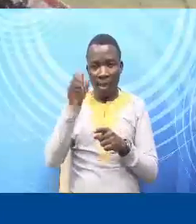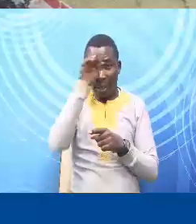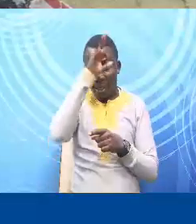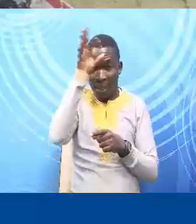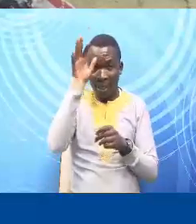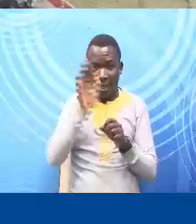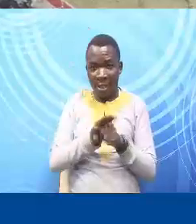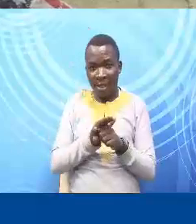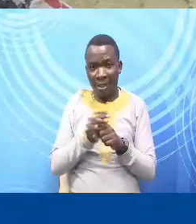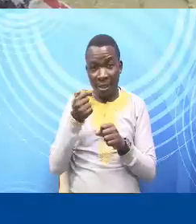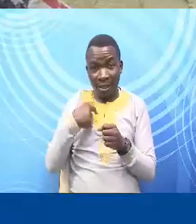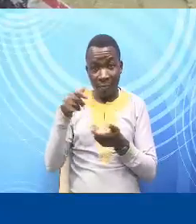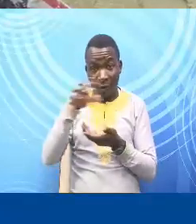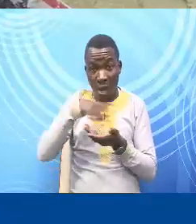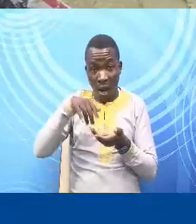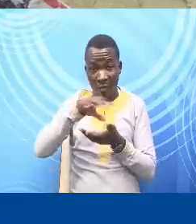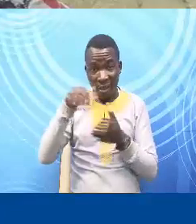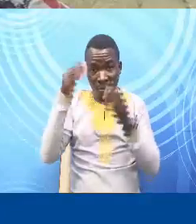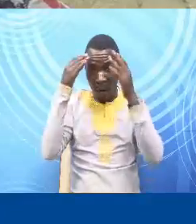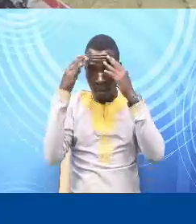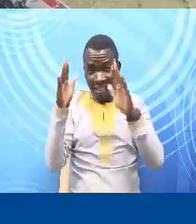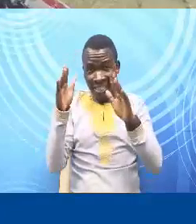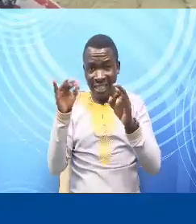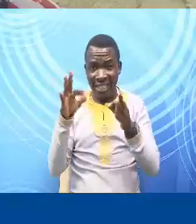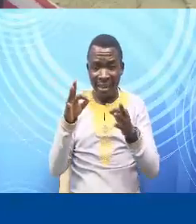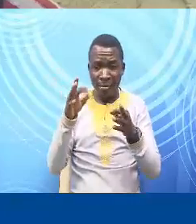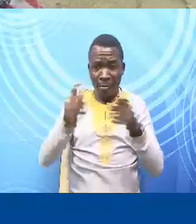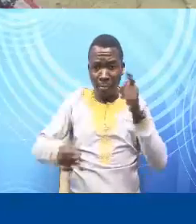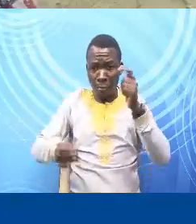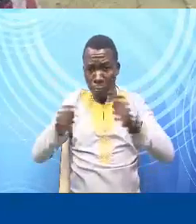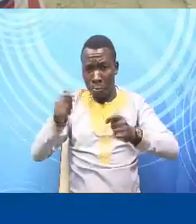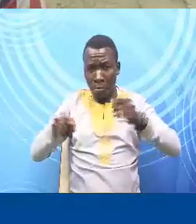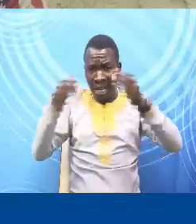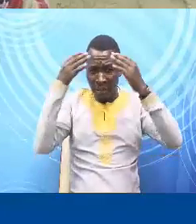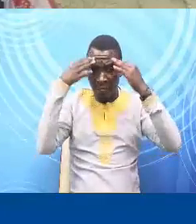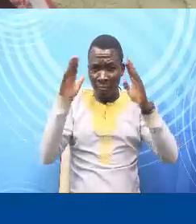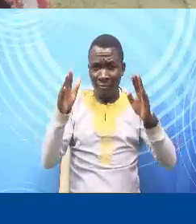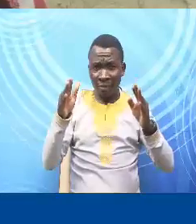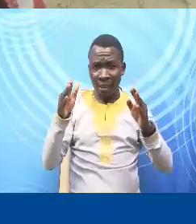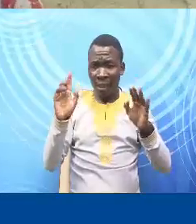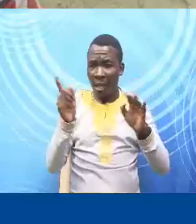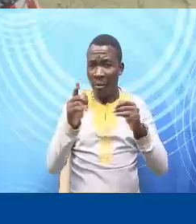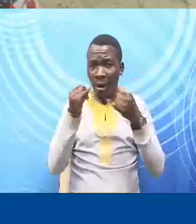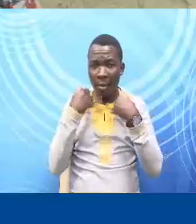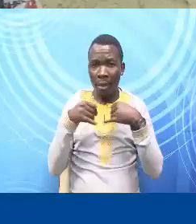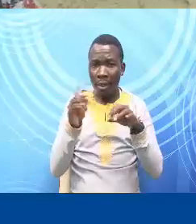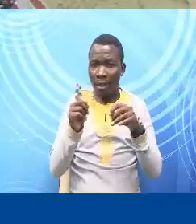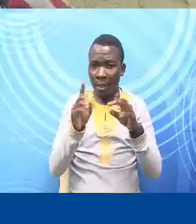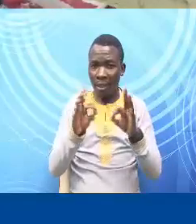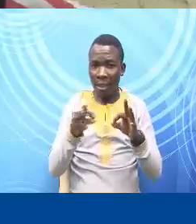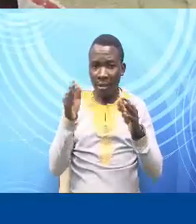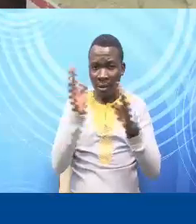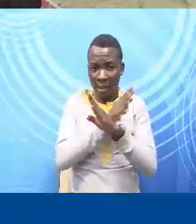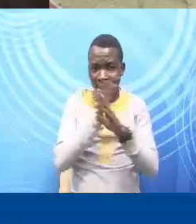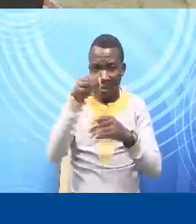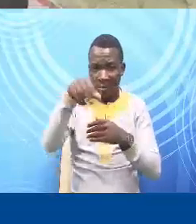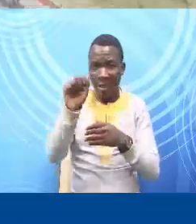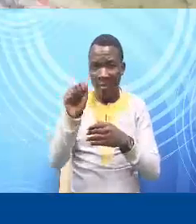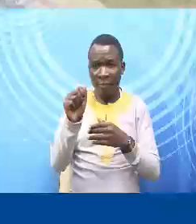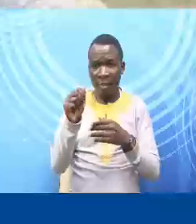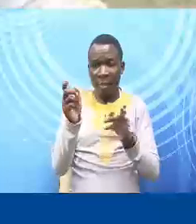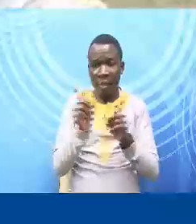bara byarancanze mba mbona sinzi nimba ari majire sinzi ariko ntabwo wambwira ko hatari ikindi cyihishe inyuma yabyo sinzi noneho